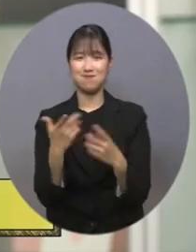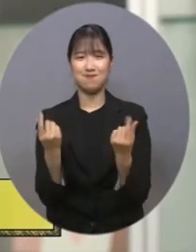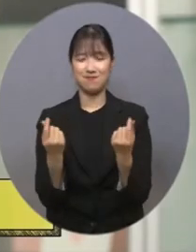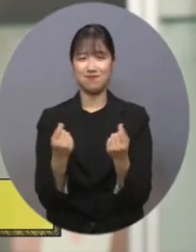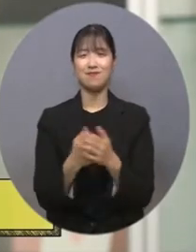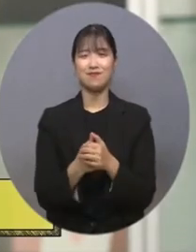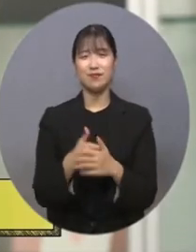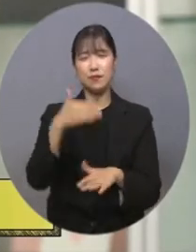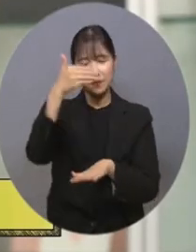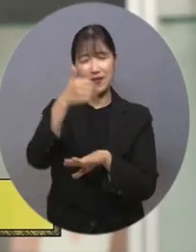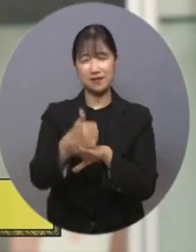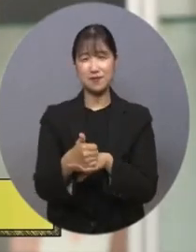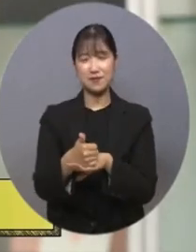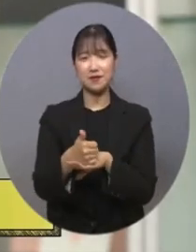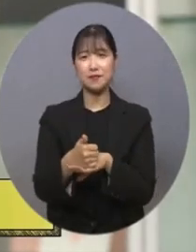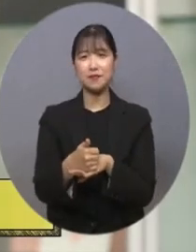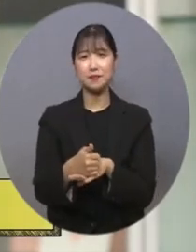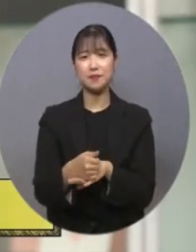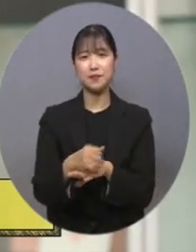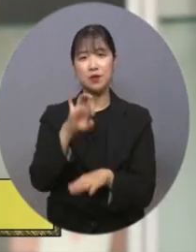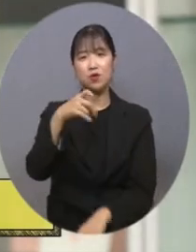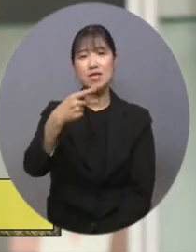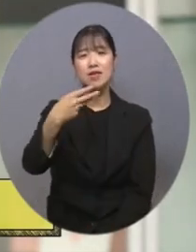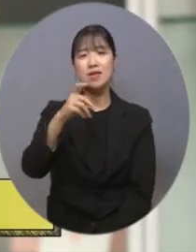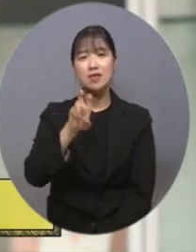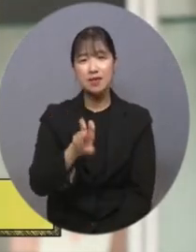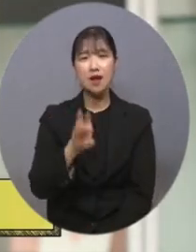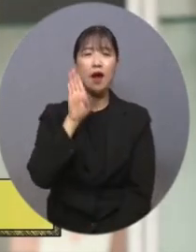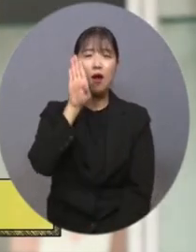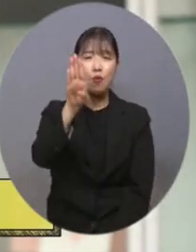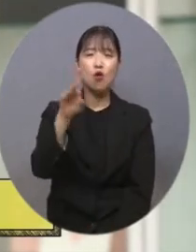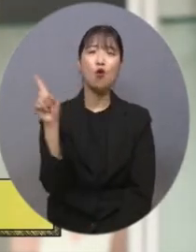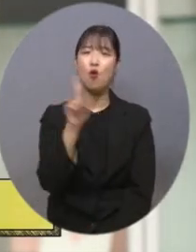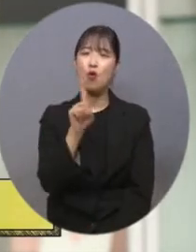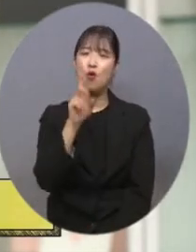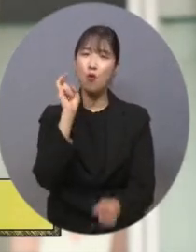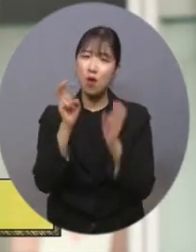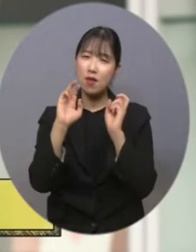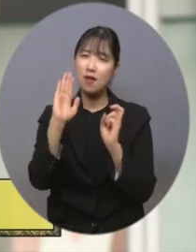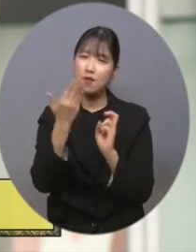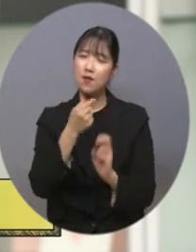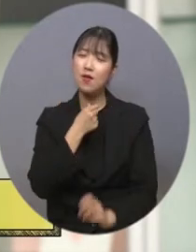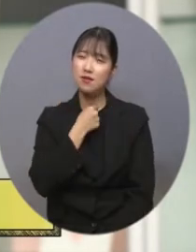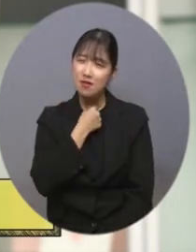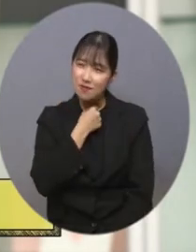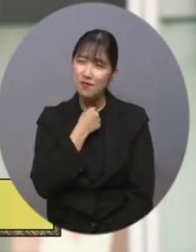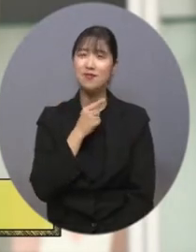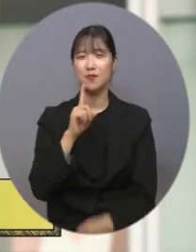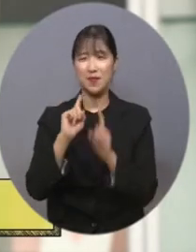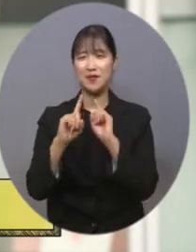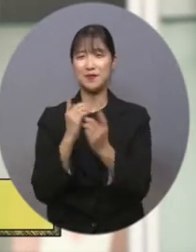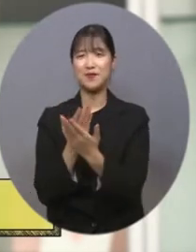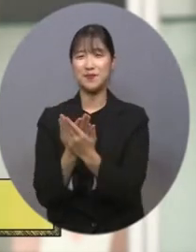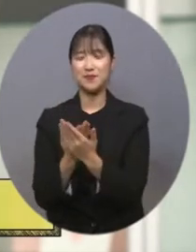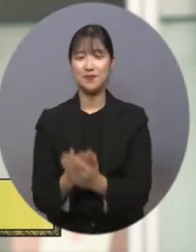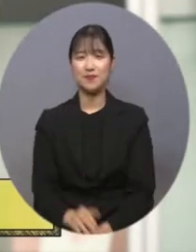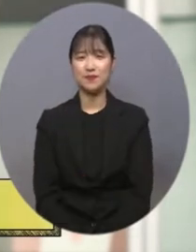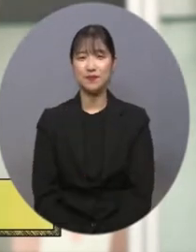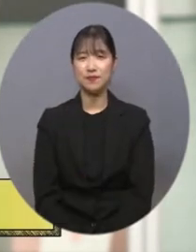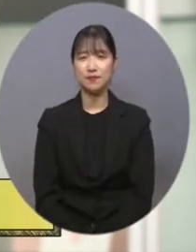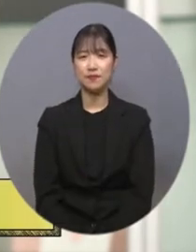그럼 이제 마지막으로 위드림이 앞으로 어떤 회사가 되었으면 좋겠는지도 한 말씀